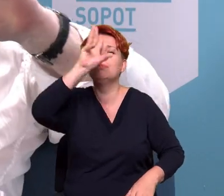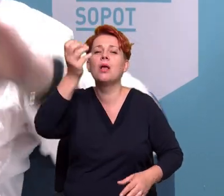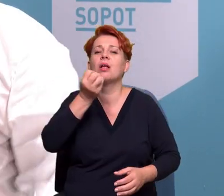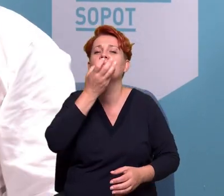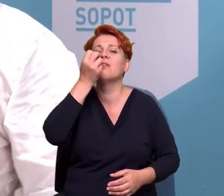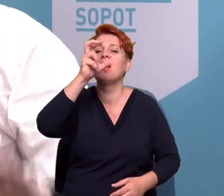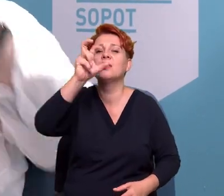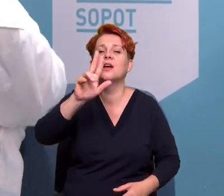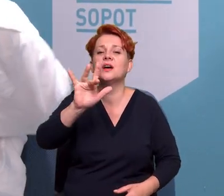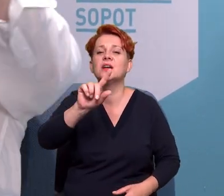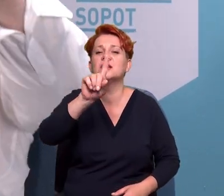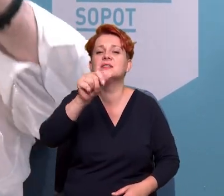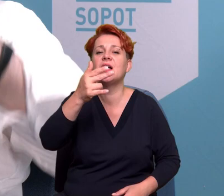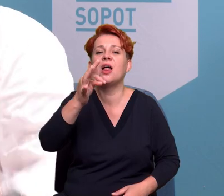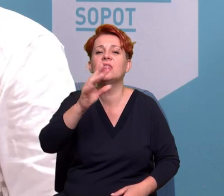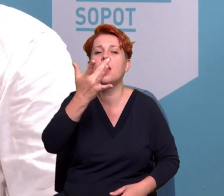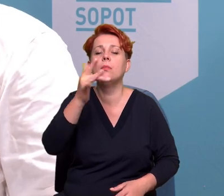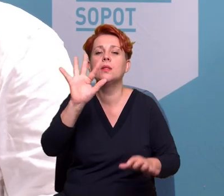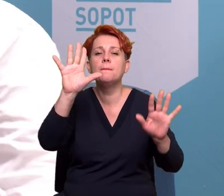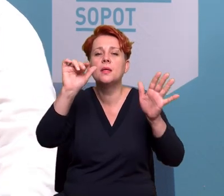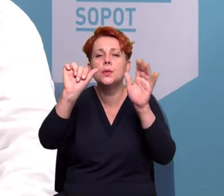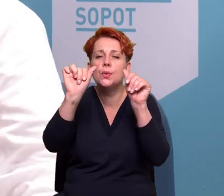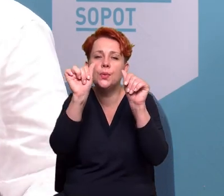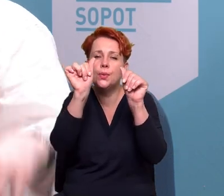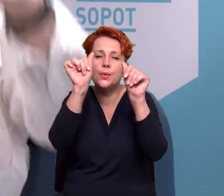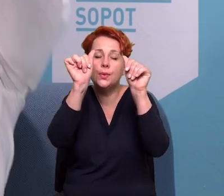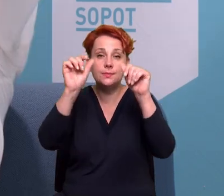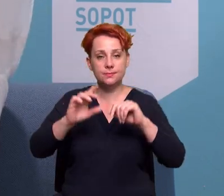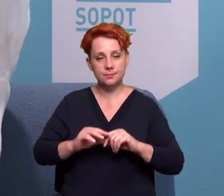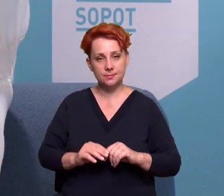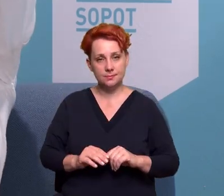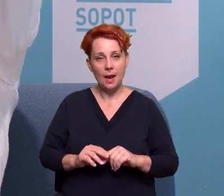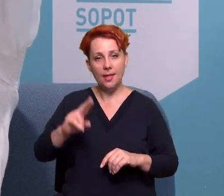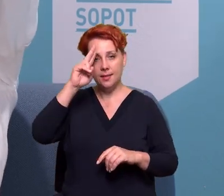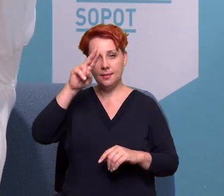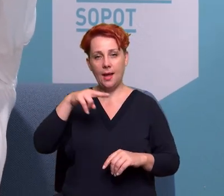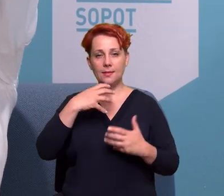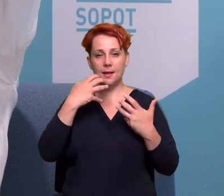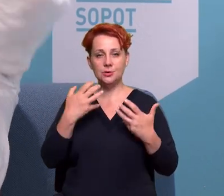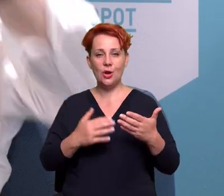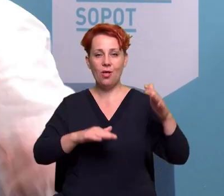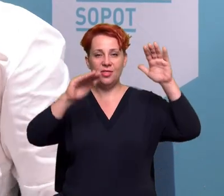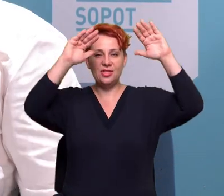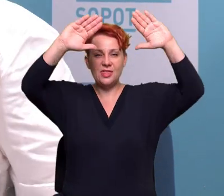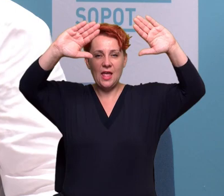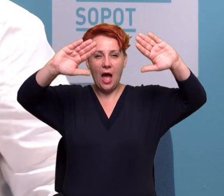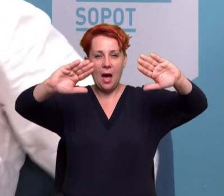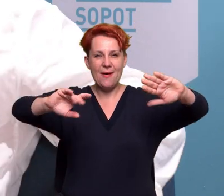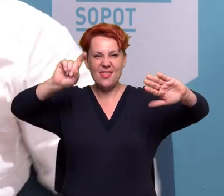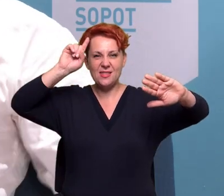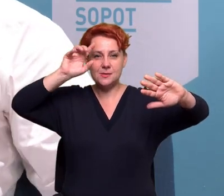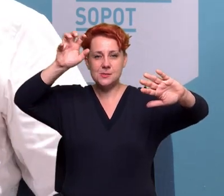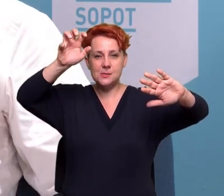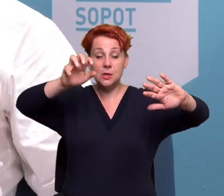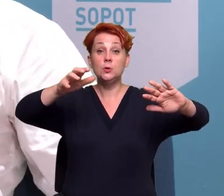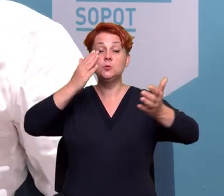były piękne, takie wytłaczane chryzantemy. I on się chciał pozbyć tej niemieckości.